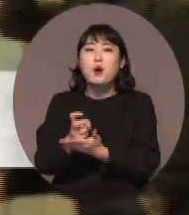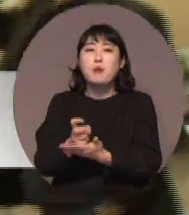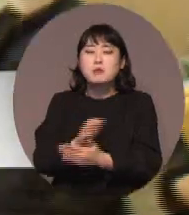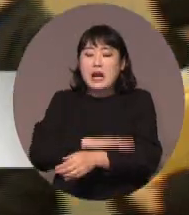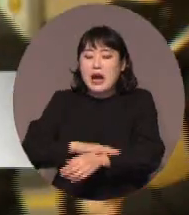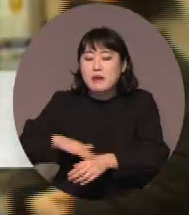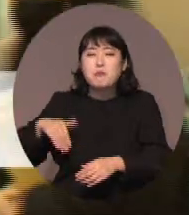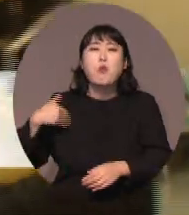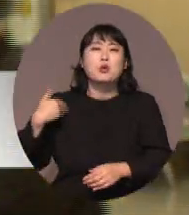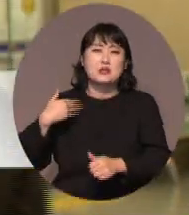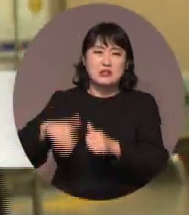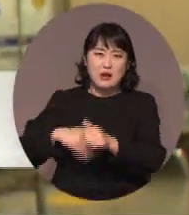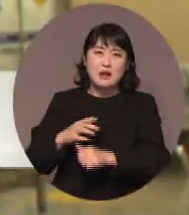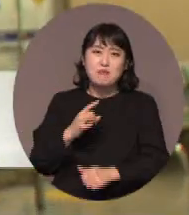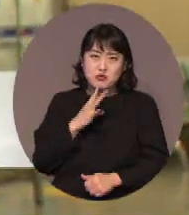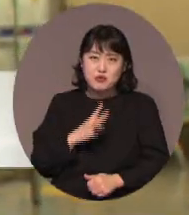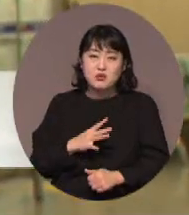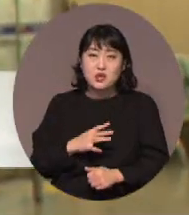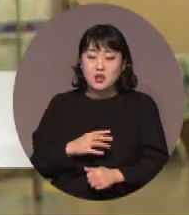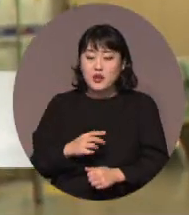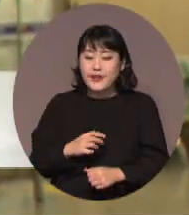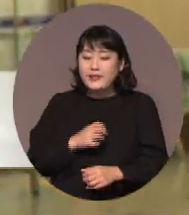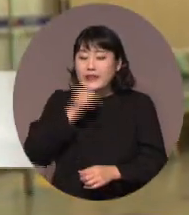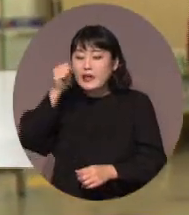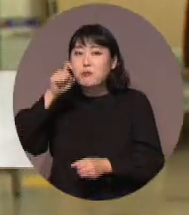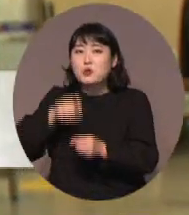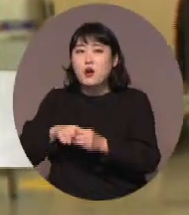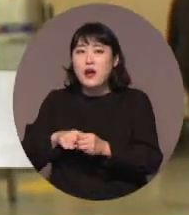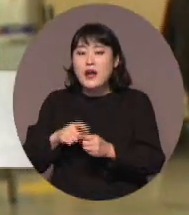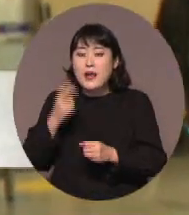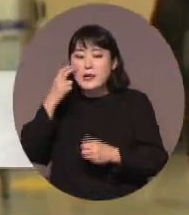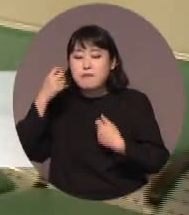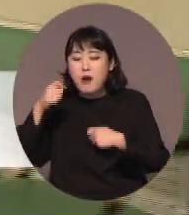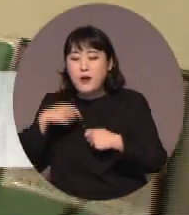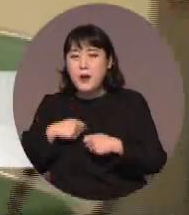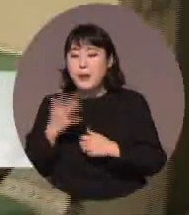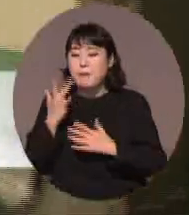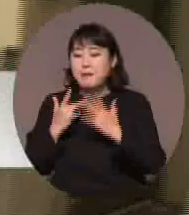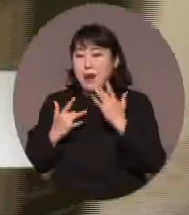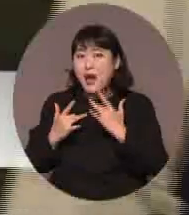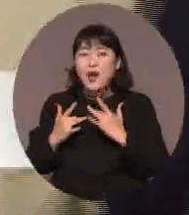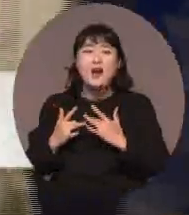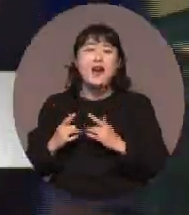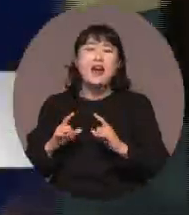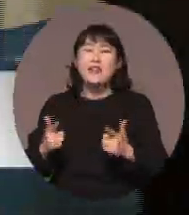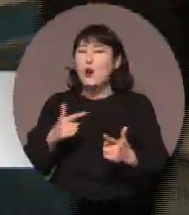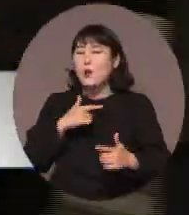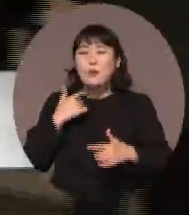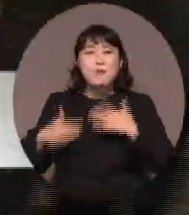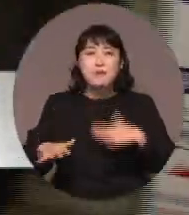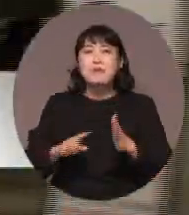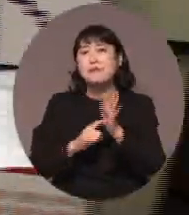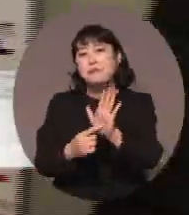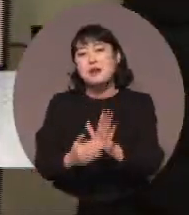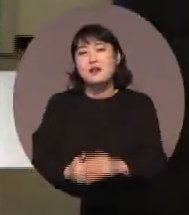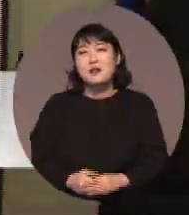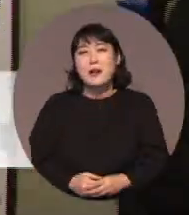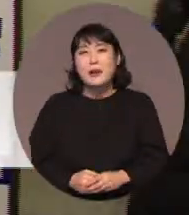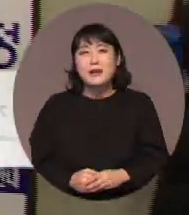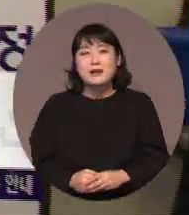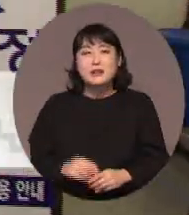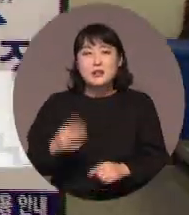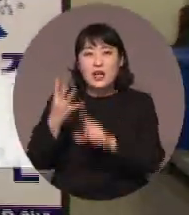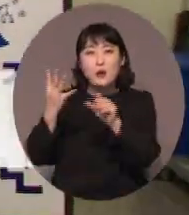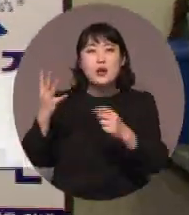제대로 숙지하지 못한 것이지 당선을 목적으로 고의로 누락한 것은 아니라고 혐의를 부인했습니다 선거